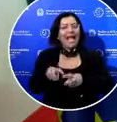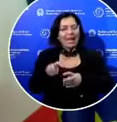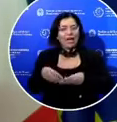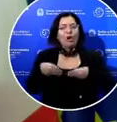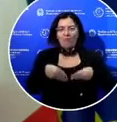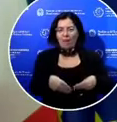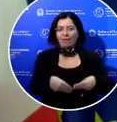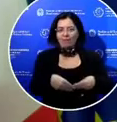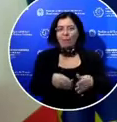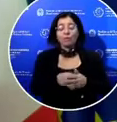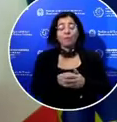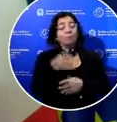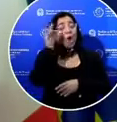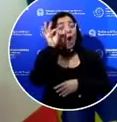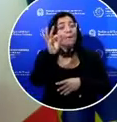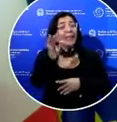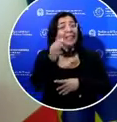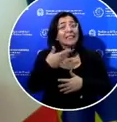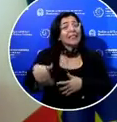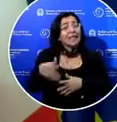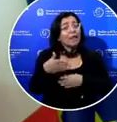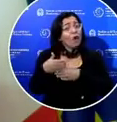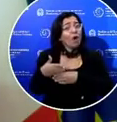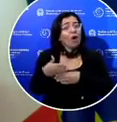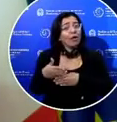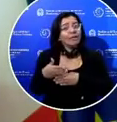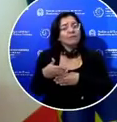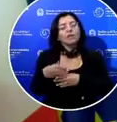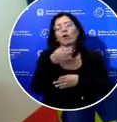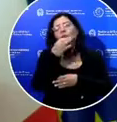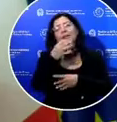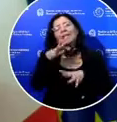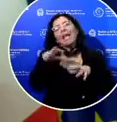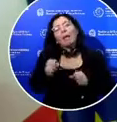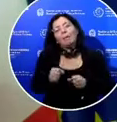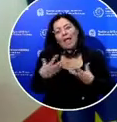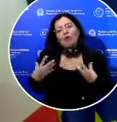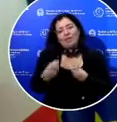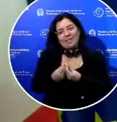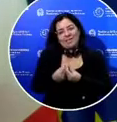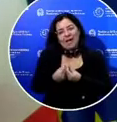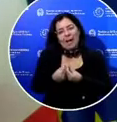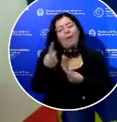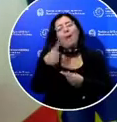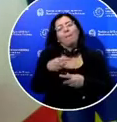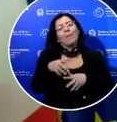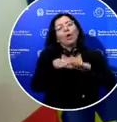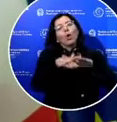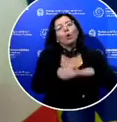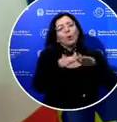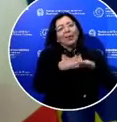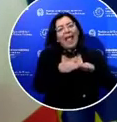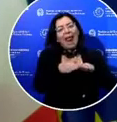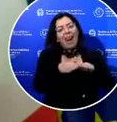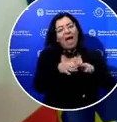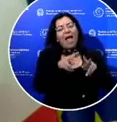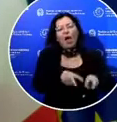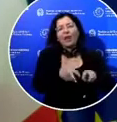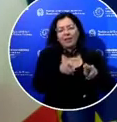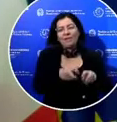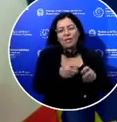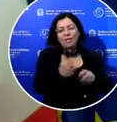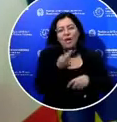condiviso è dunque quello di proseguire nel comune impegno per tutelare la filiera della canapa industriale ad uso medico nel rispetto delle